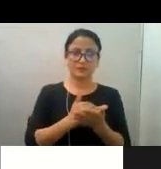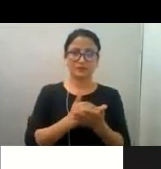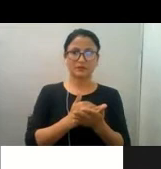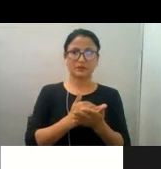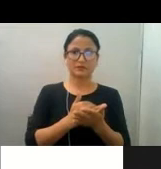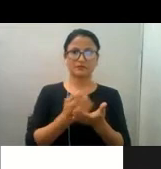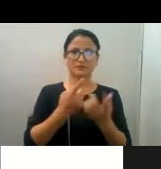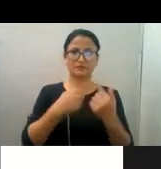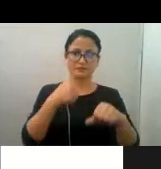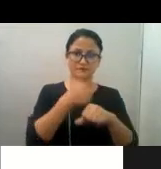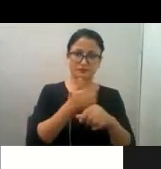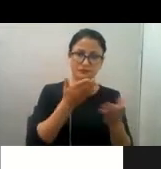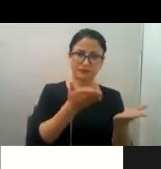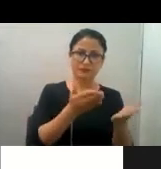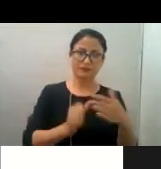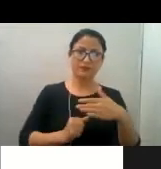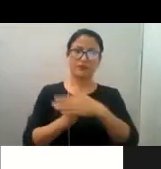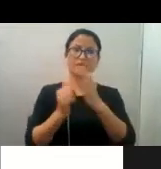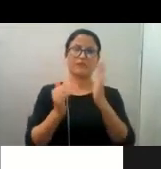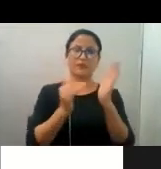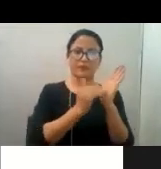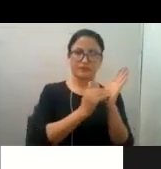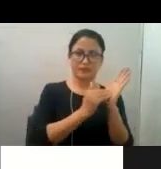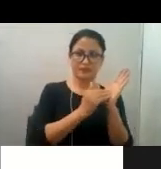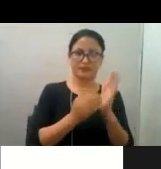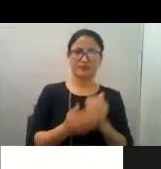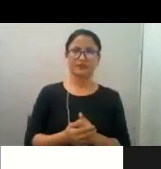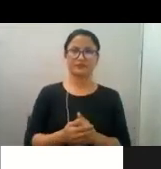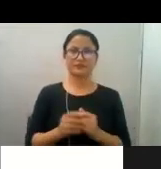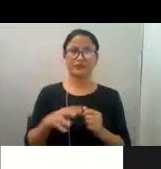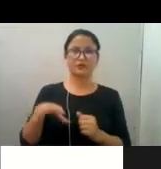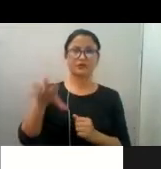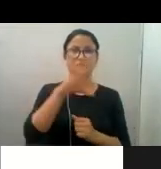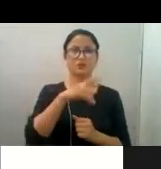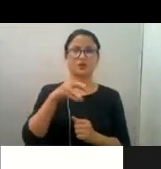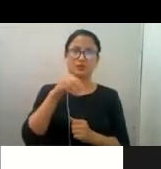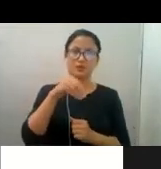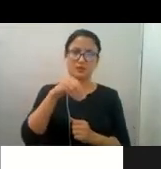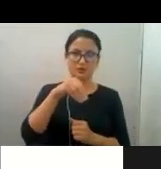का सभापतिज्यू, प्रमुख अतिथिज्यू लगायत